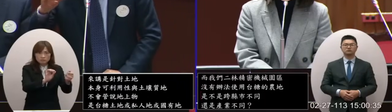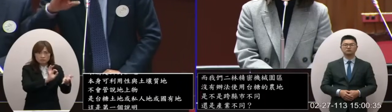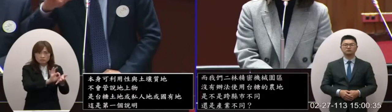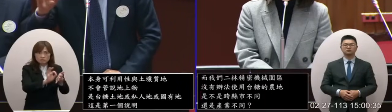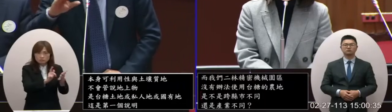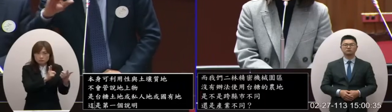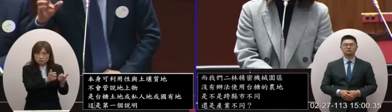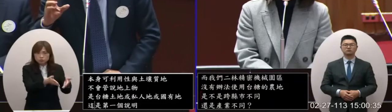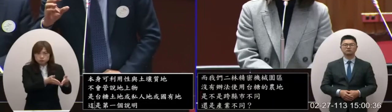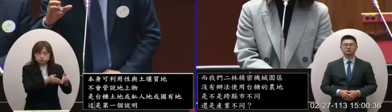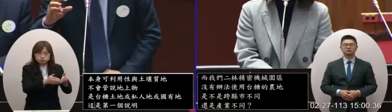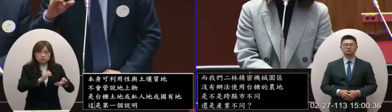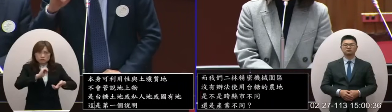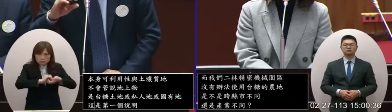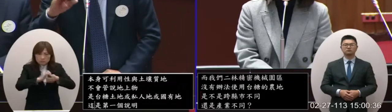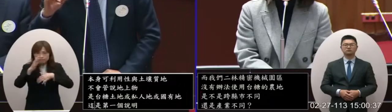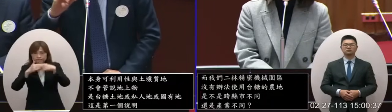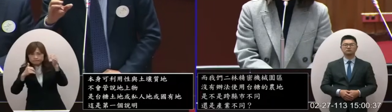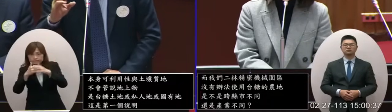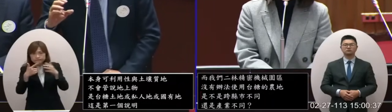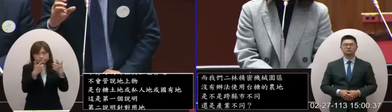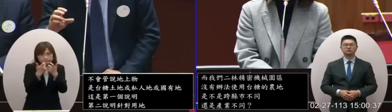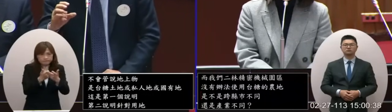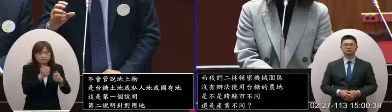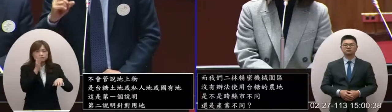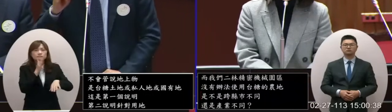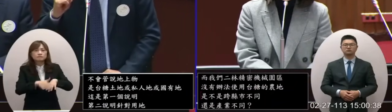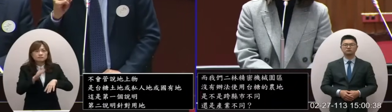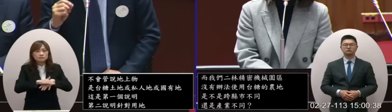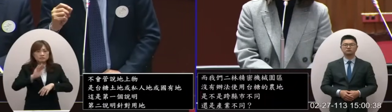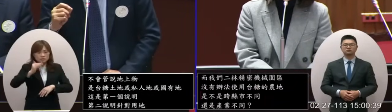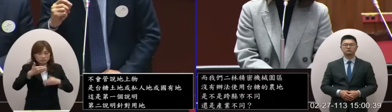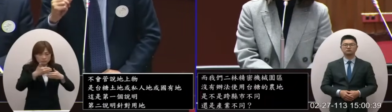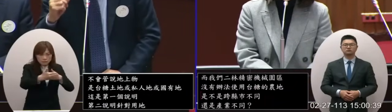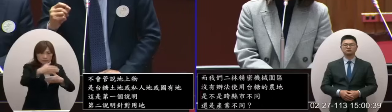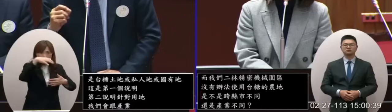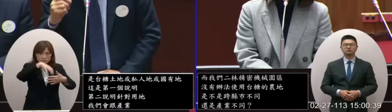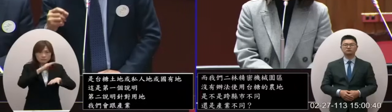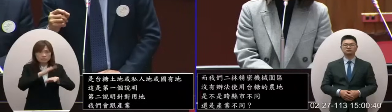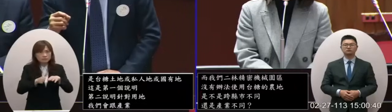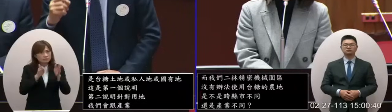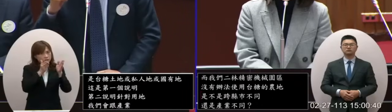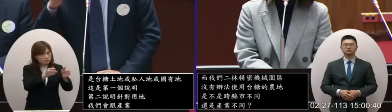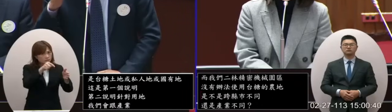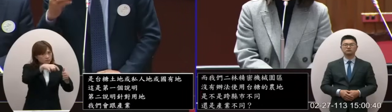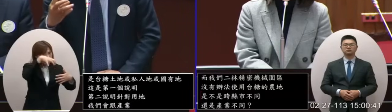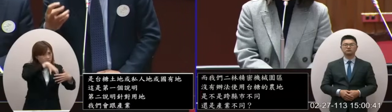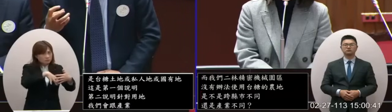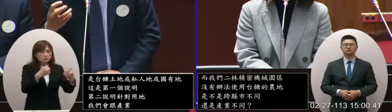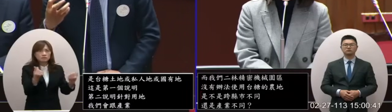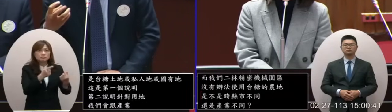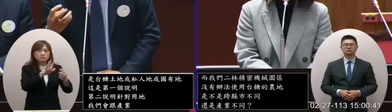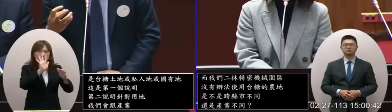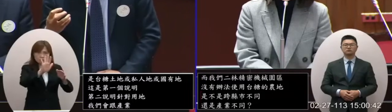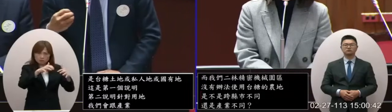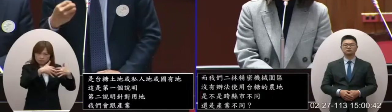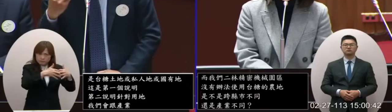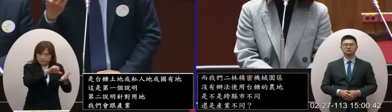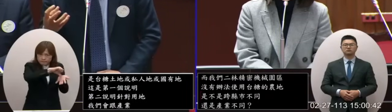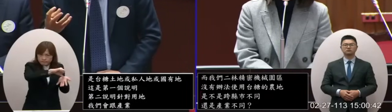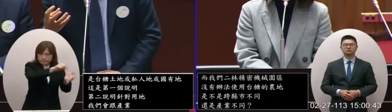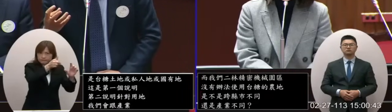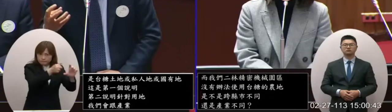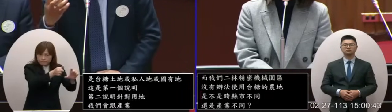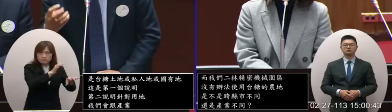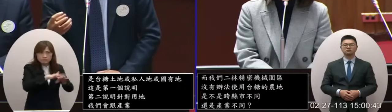经济发展做一些相关的配合。但是在配合的过程中，我们会针对里面如果说有有机的栽培区，我们就